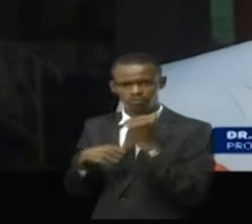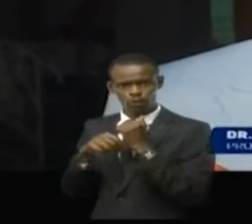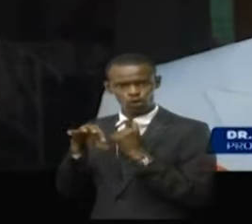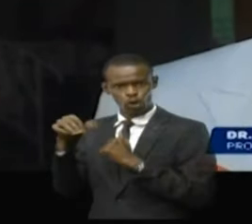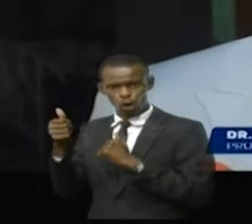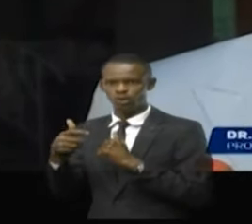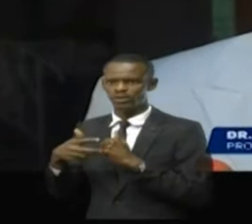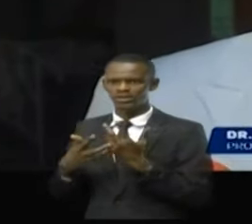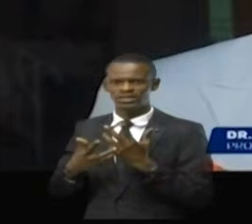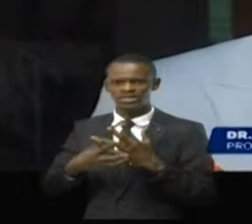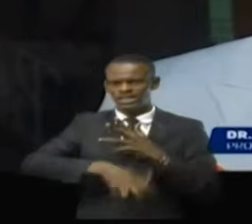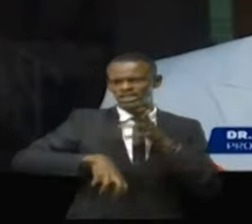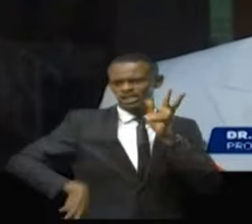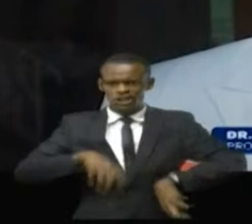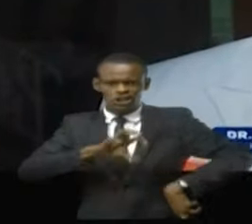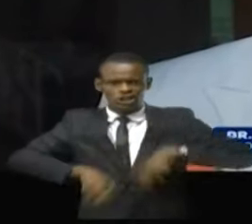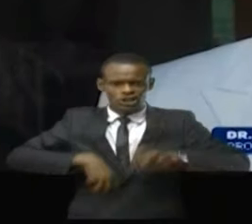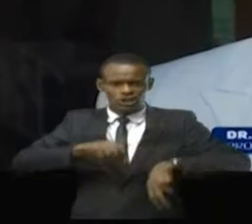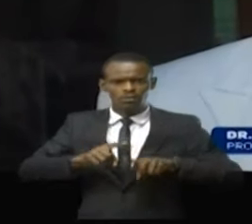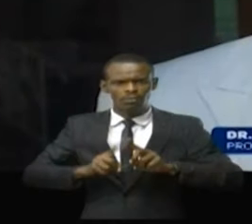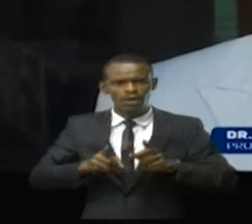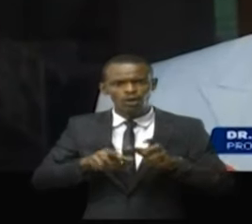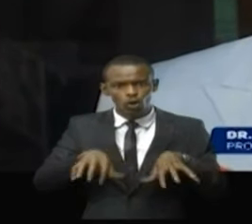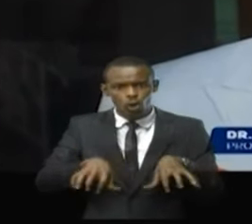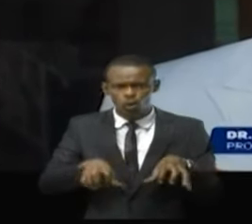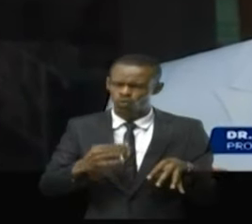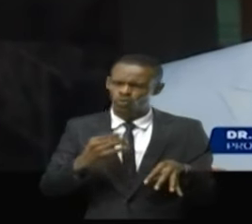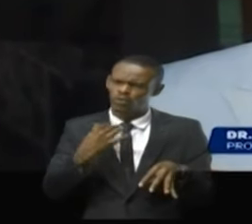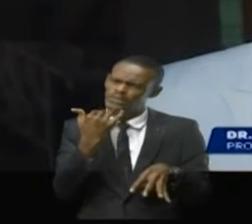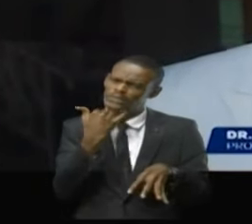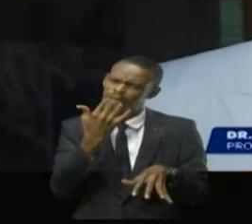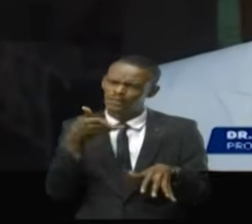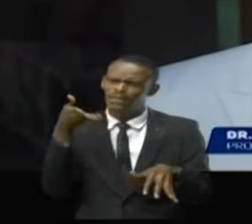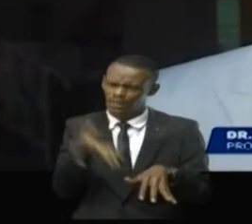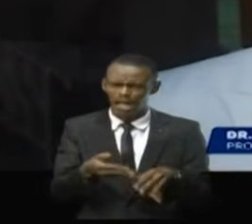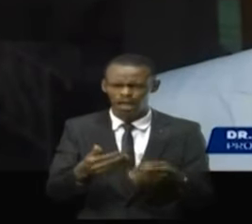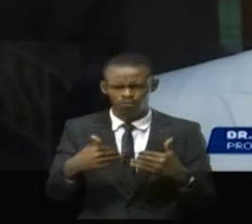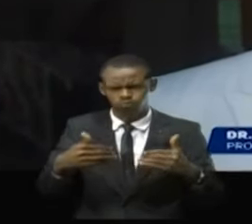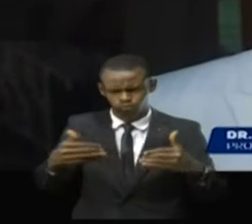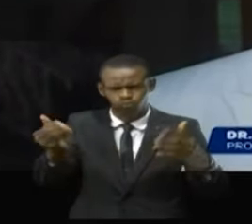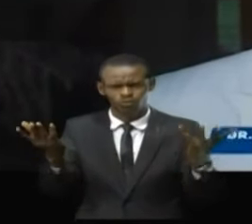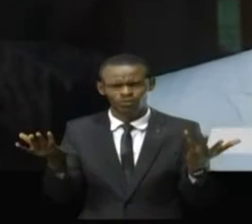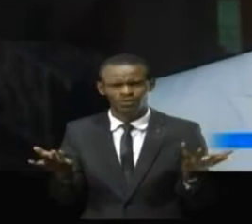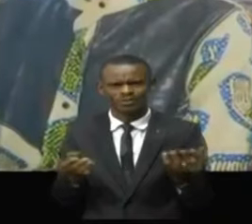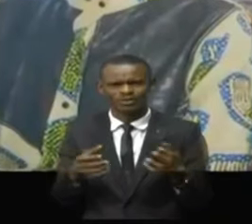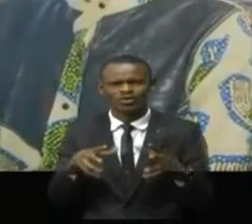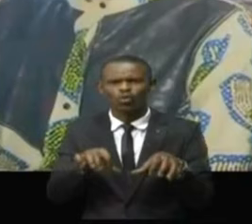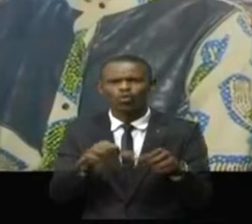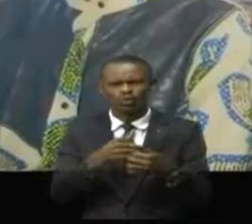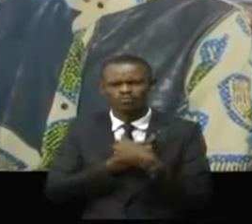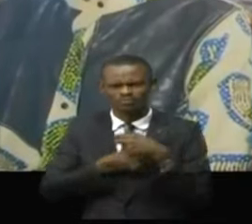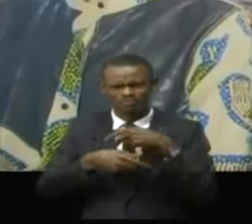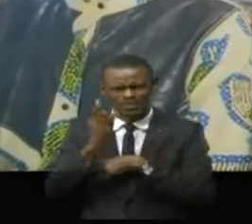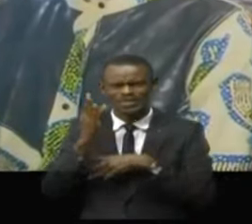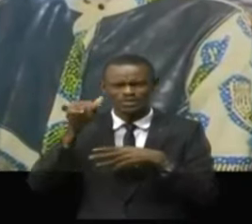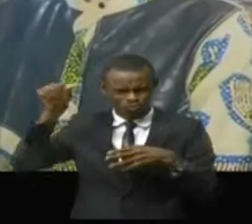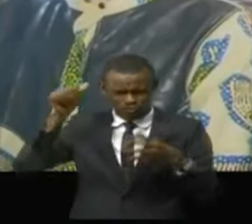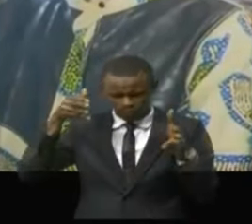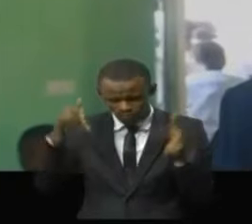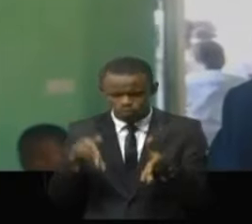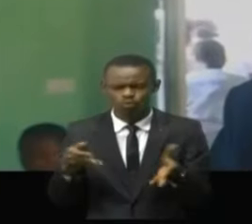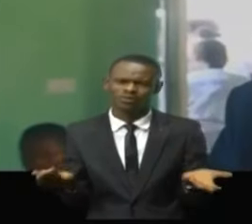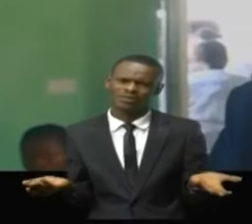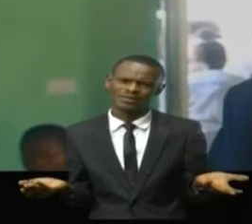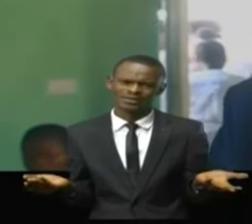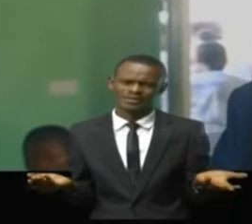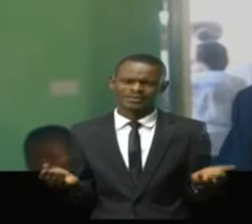vierge. Le Congo garde sa richesse. Le Congo est aimé des dieux. C'est ce qui est plus important. Selon les conférenciers, des